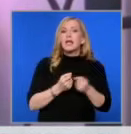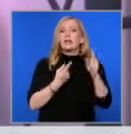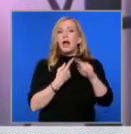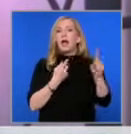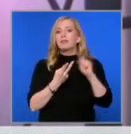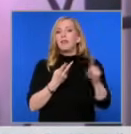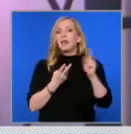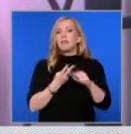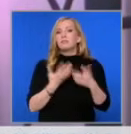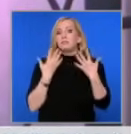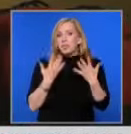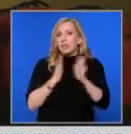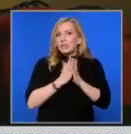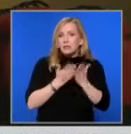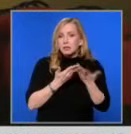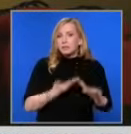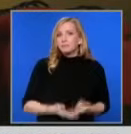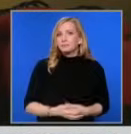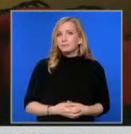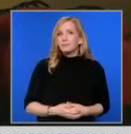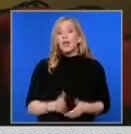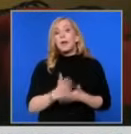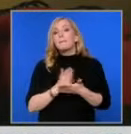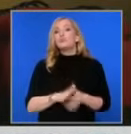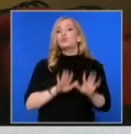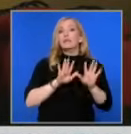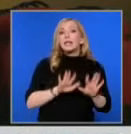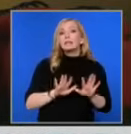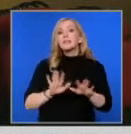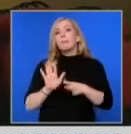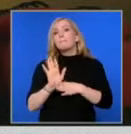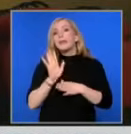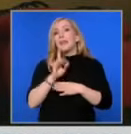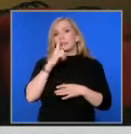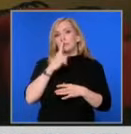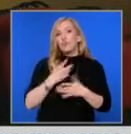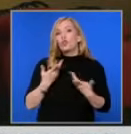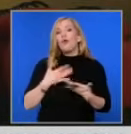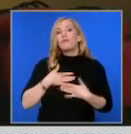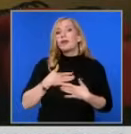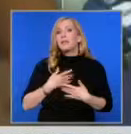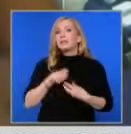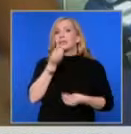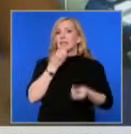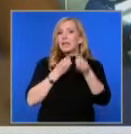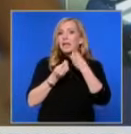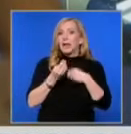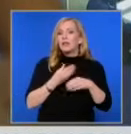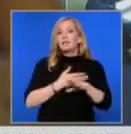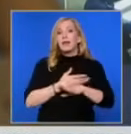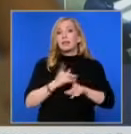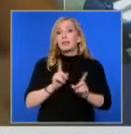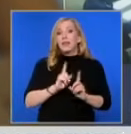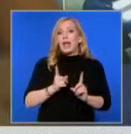две, три, 10 книги. Между 10 и 15 минути. Толкова има затворникът Навални, за да се нахрани. Това е